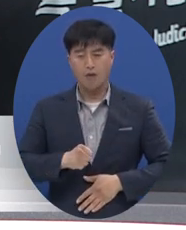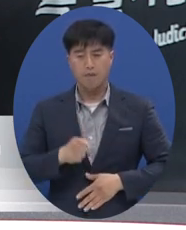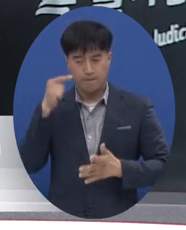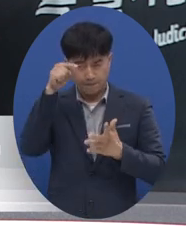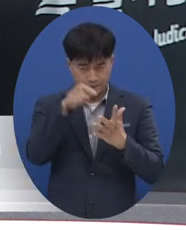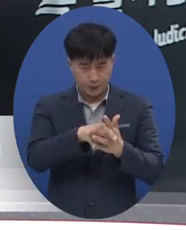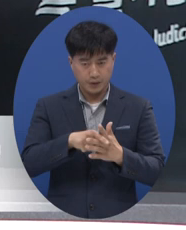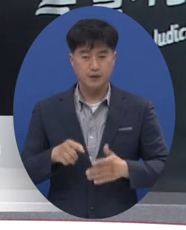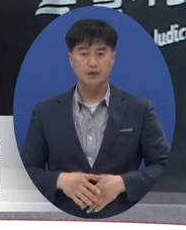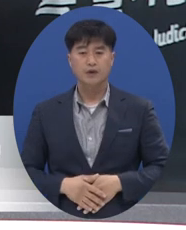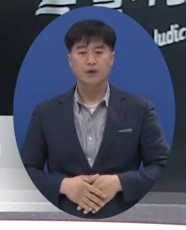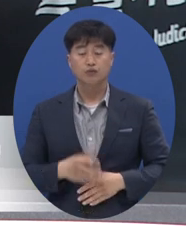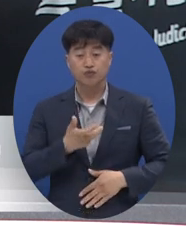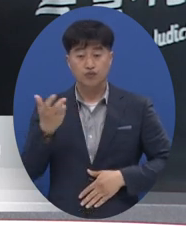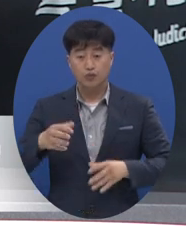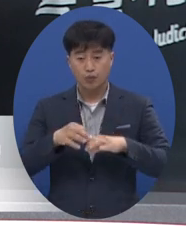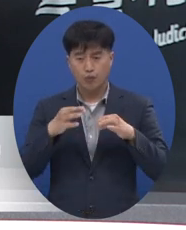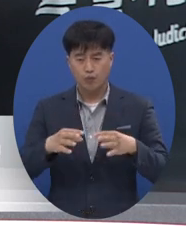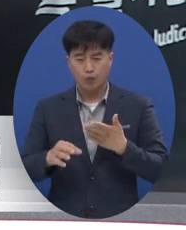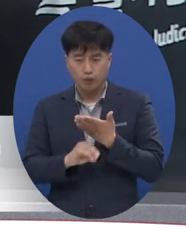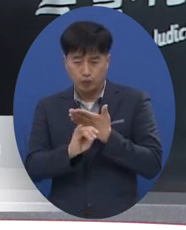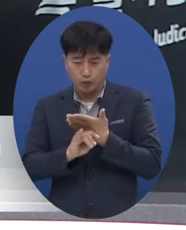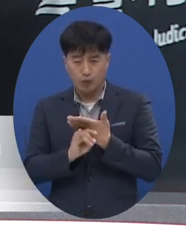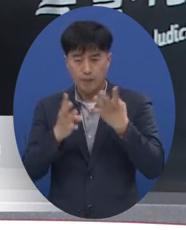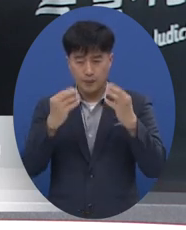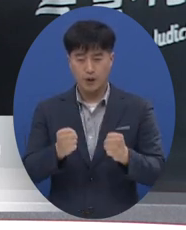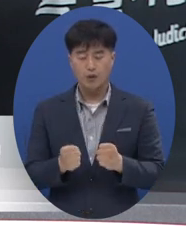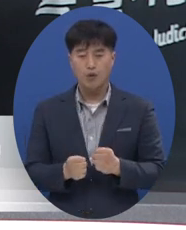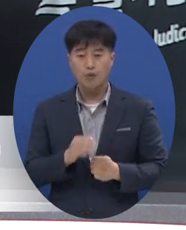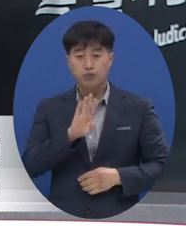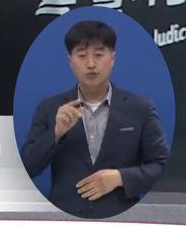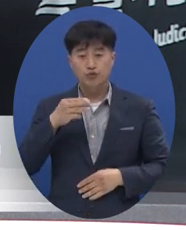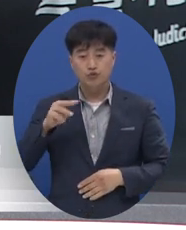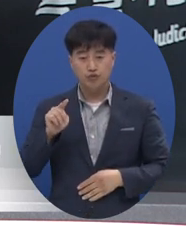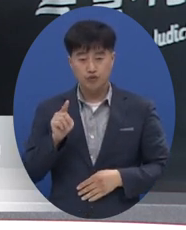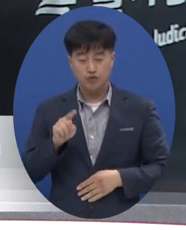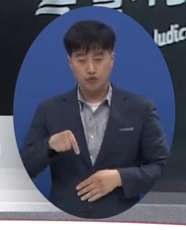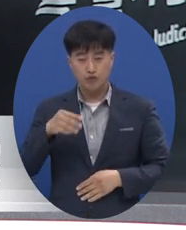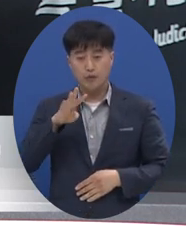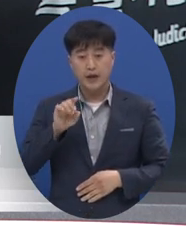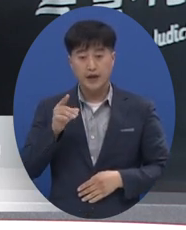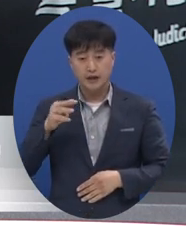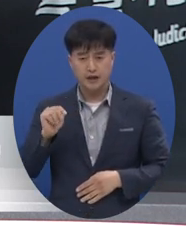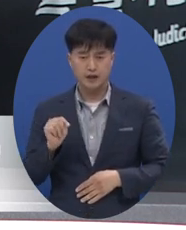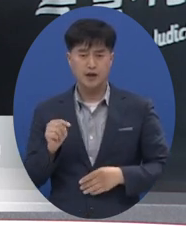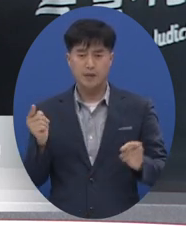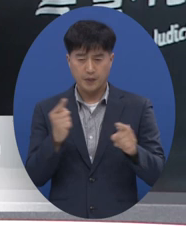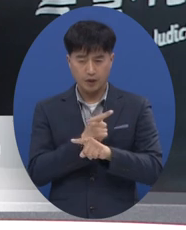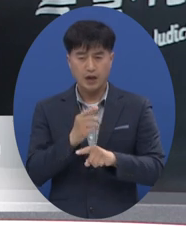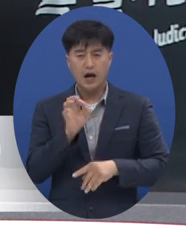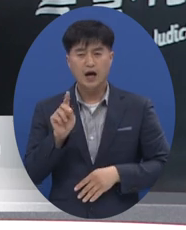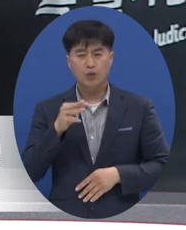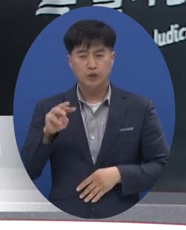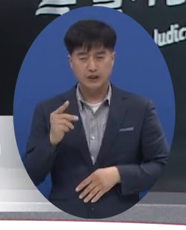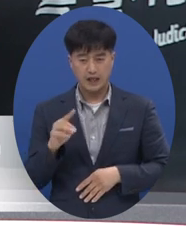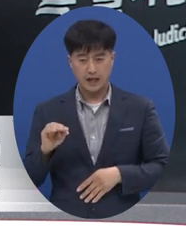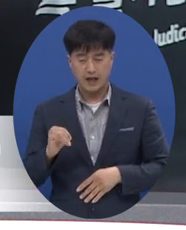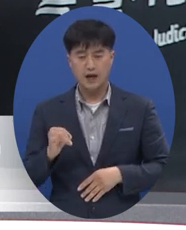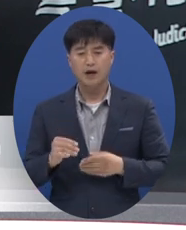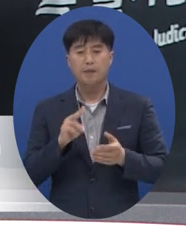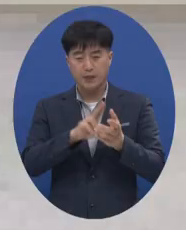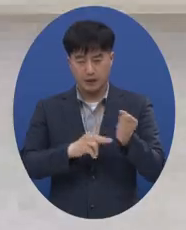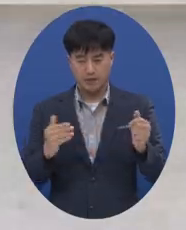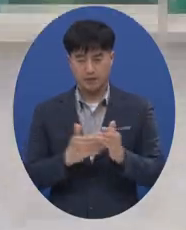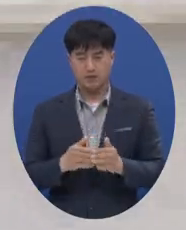잡혔습니다. 유통기한을 속이는 건 다반사고 블루베리 대신 값싼 아로니아를 넣은 제품이 홈쇼핑을 통해 팔려나갔습니다.